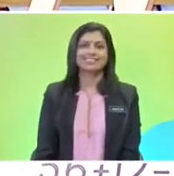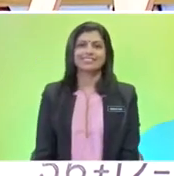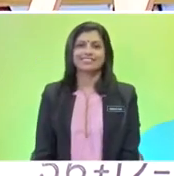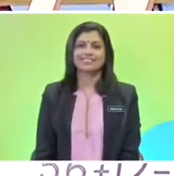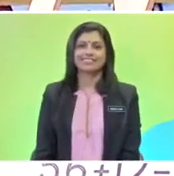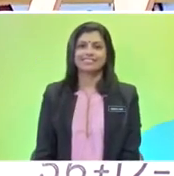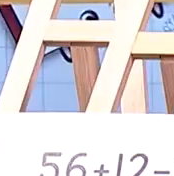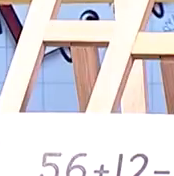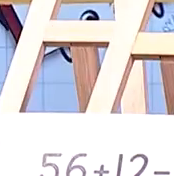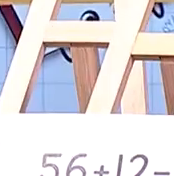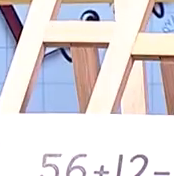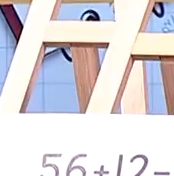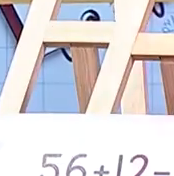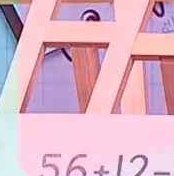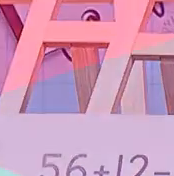profilnya.